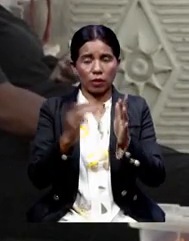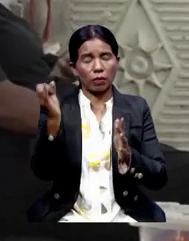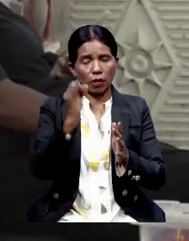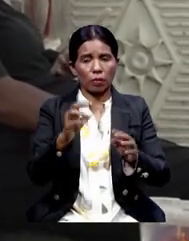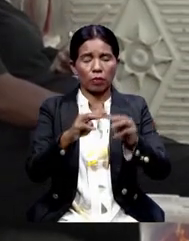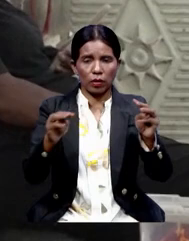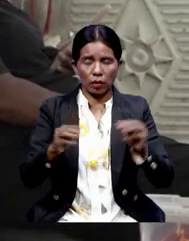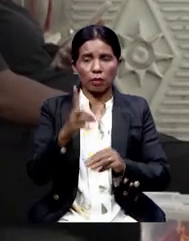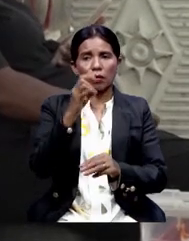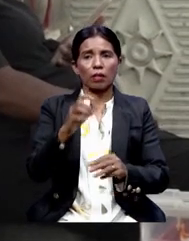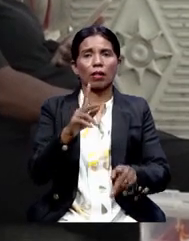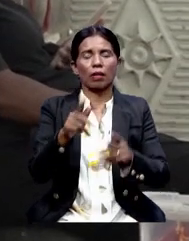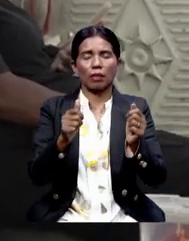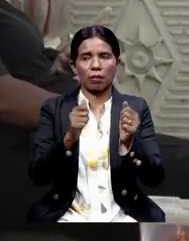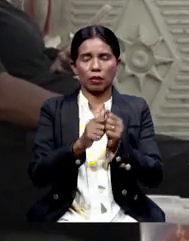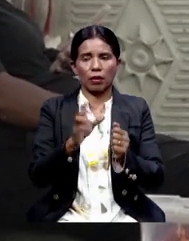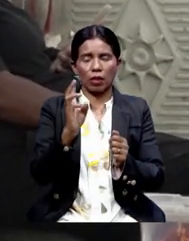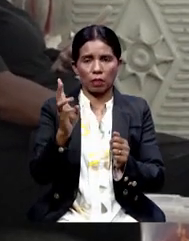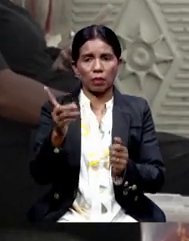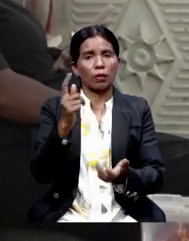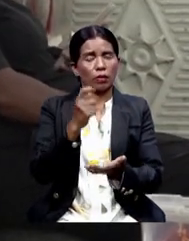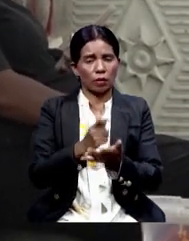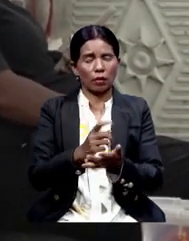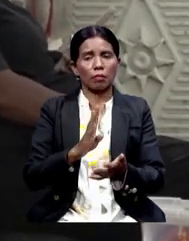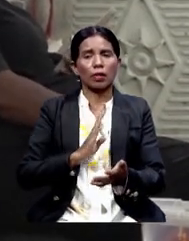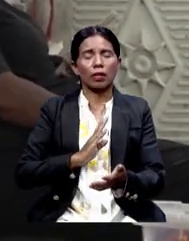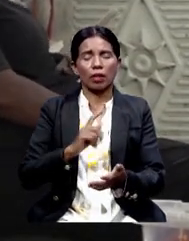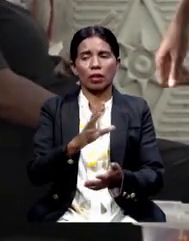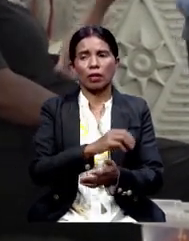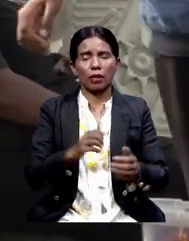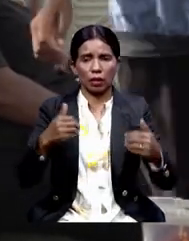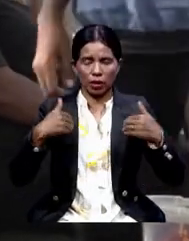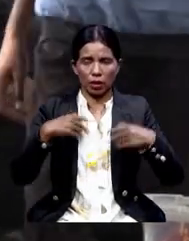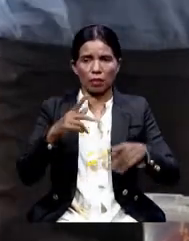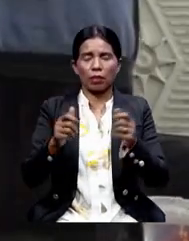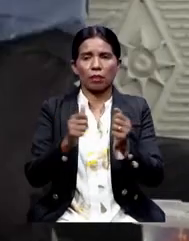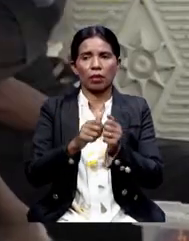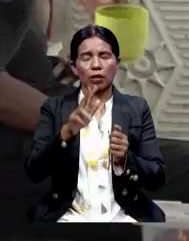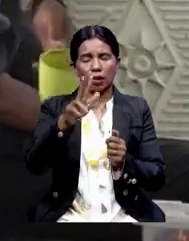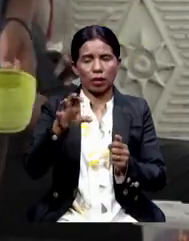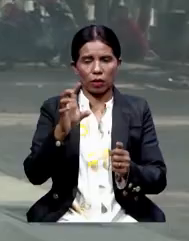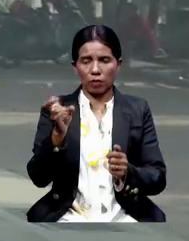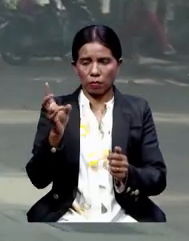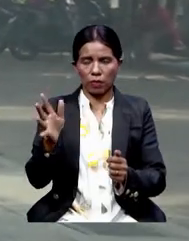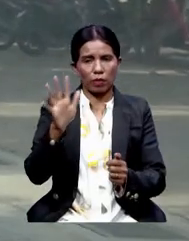total populasaun besi krihung neng nulo dadang ne BTLP i ha rekursu manu hamutu atus tolu hitulu resen 5 i ha